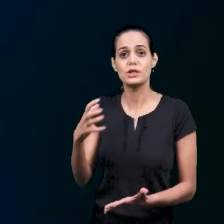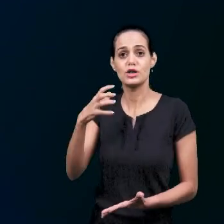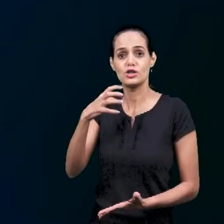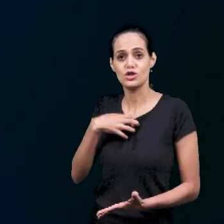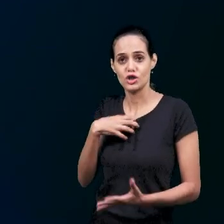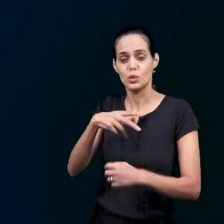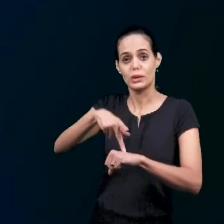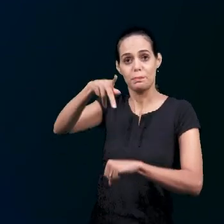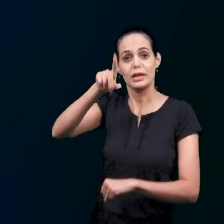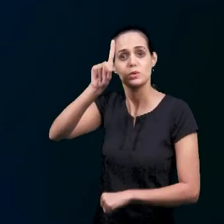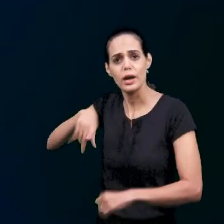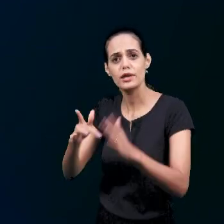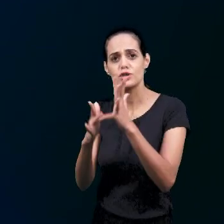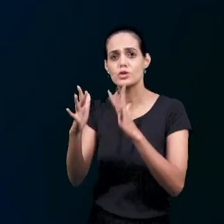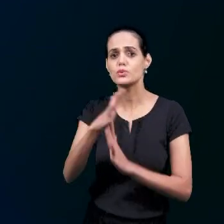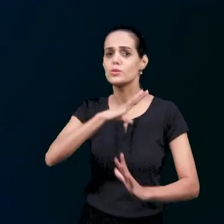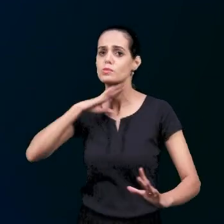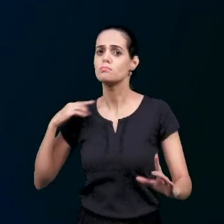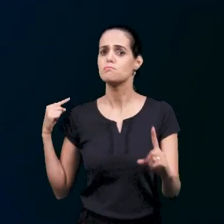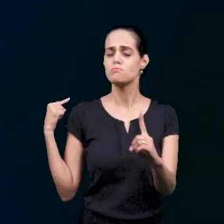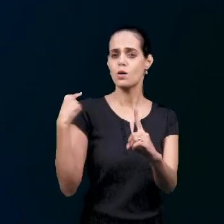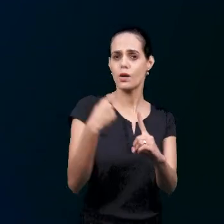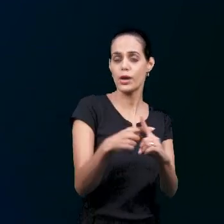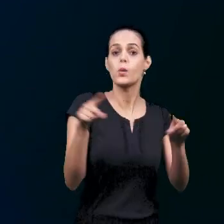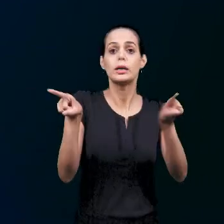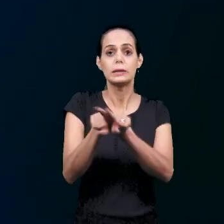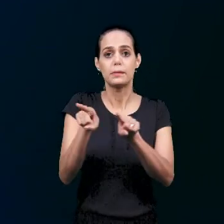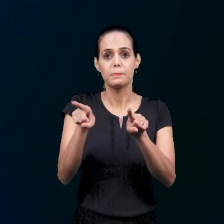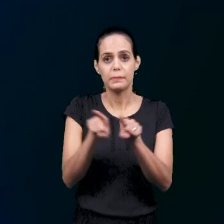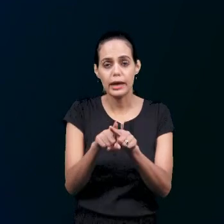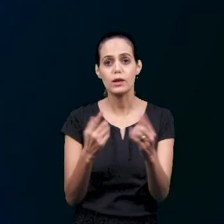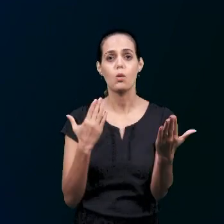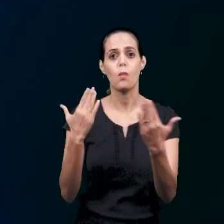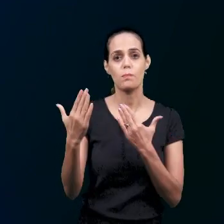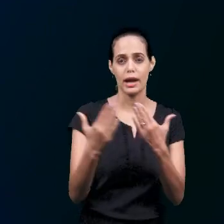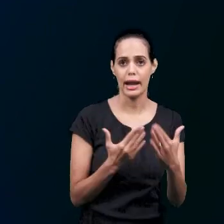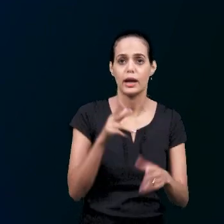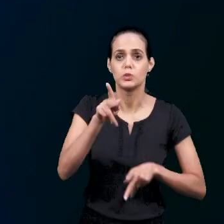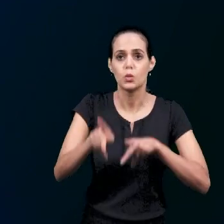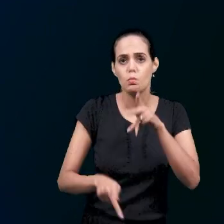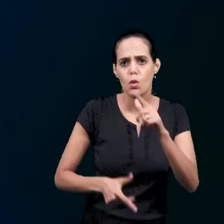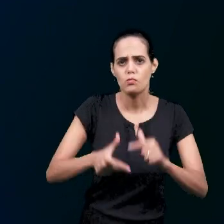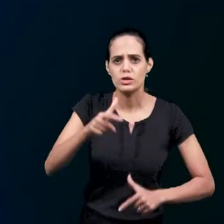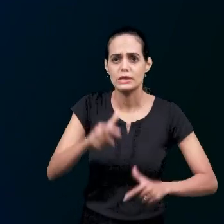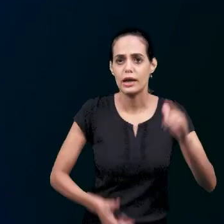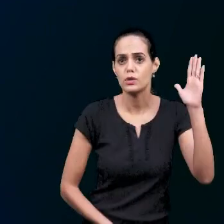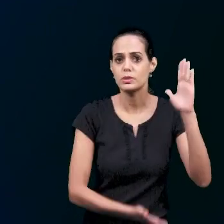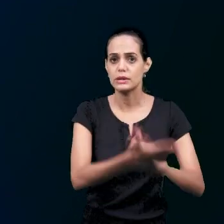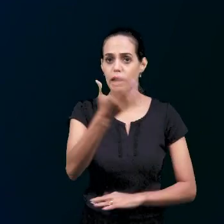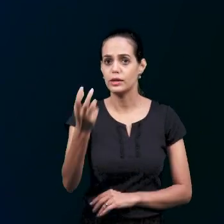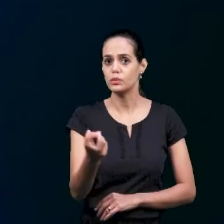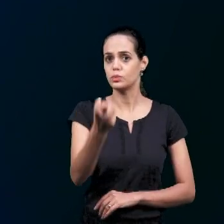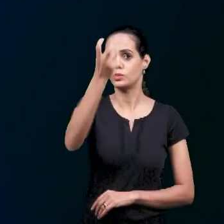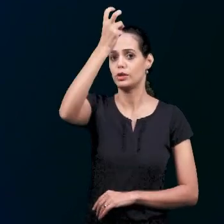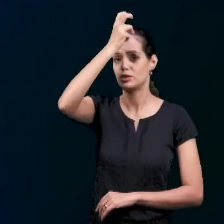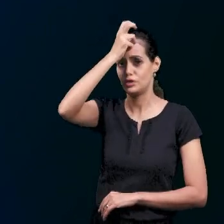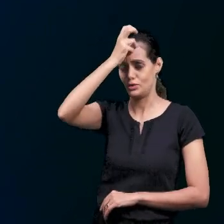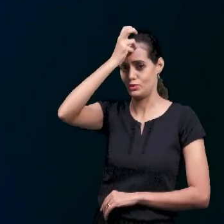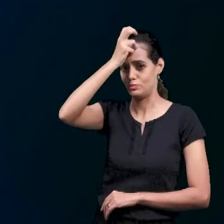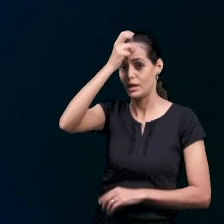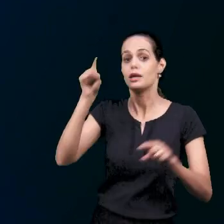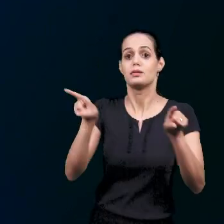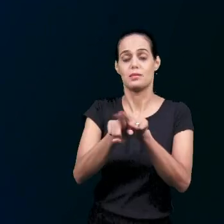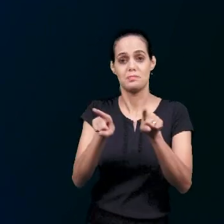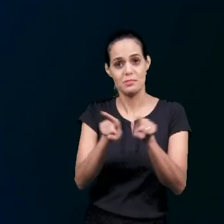Parce qu'en vérité, le véritable sens est quand Jésus est mort, quand Israël est sorti